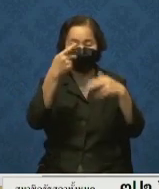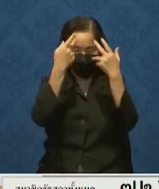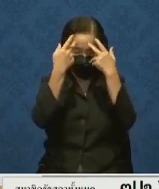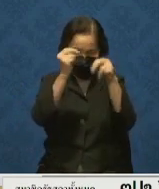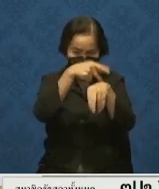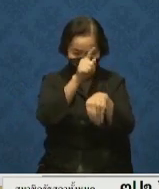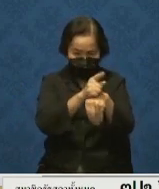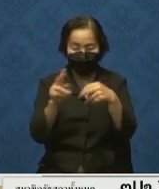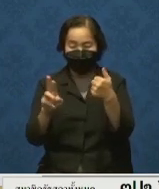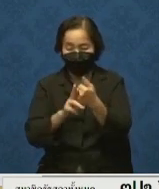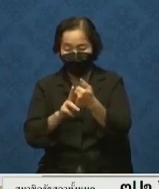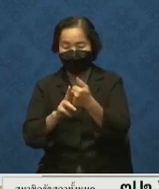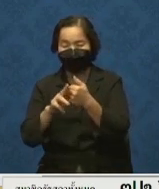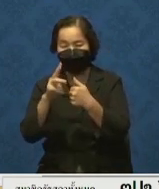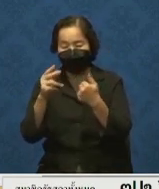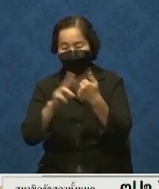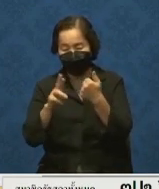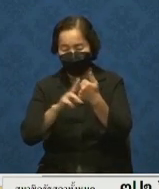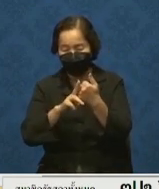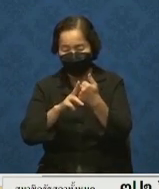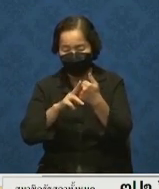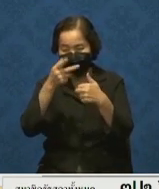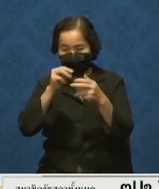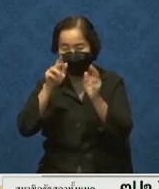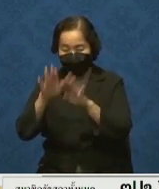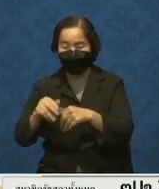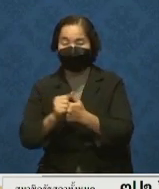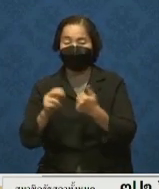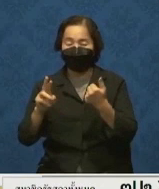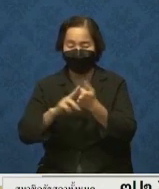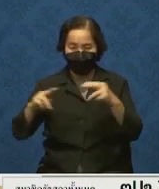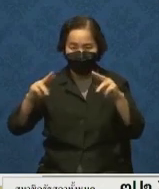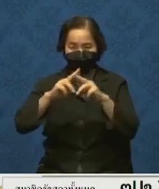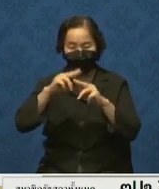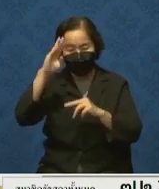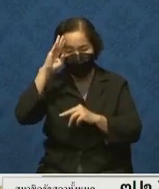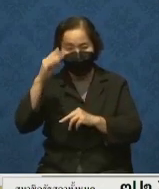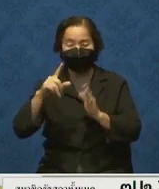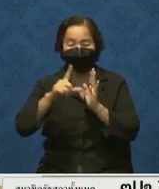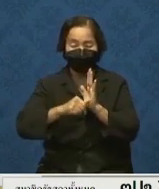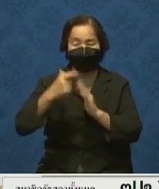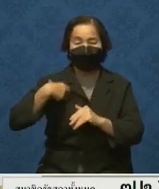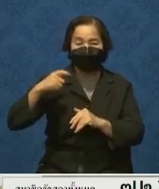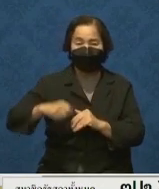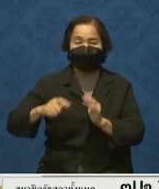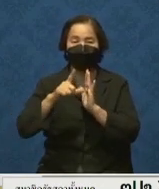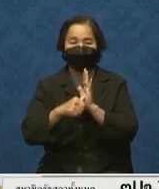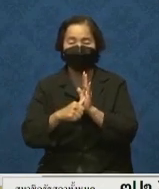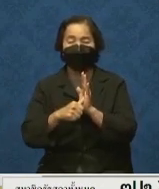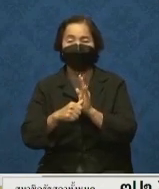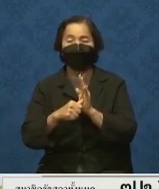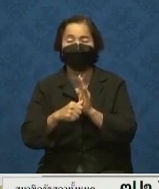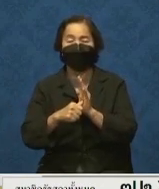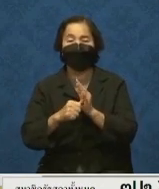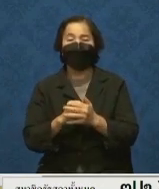บหมายประหลโทรงมหาทัย กลาห overwhelmedยุติทำ อ์ยาการสูงสุด ๆ ค และผวดกศั surpassingปป